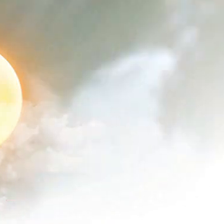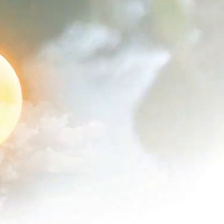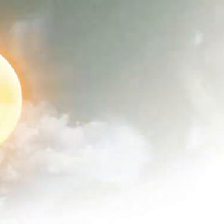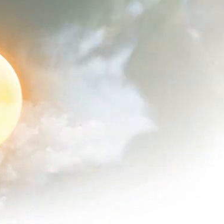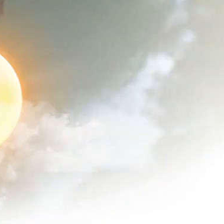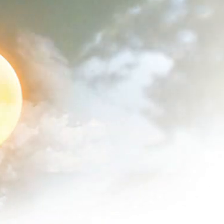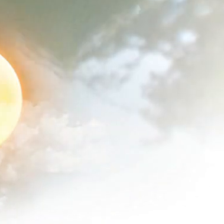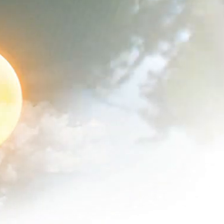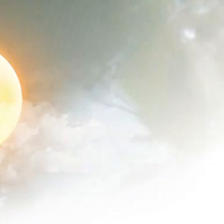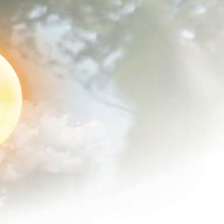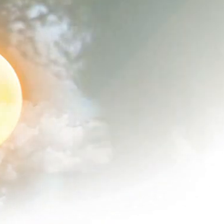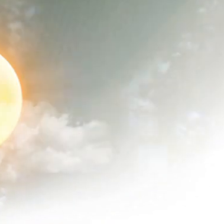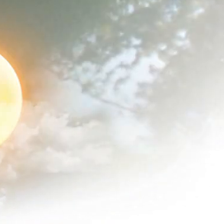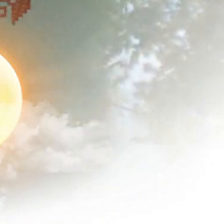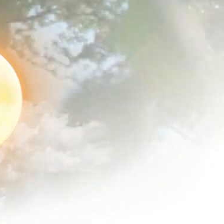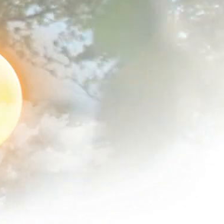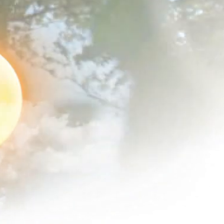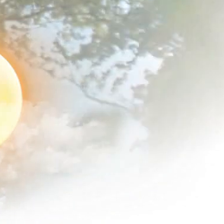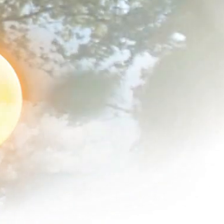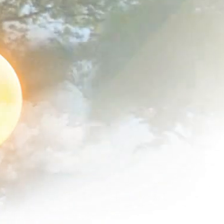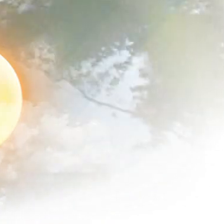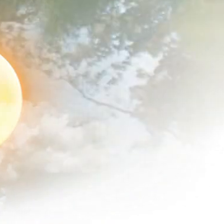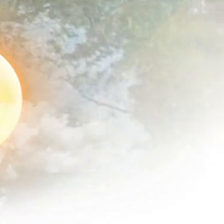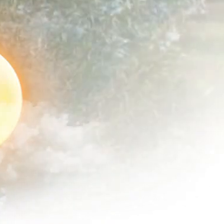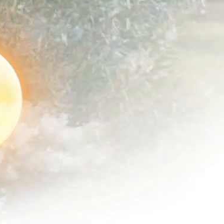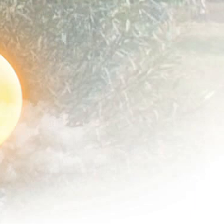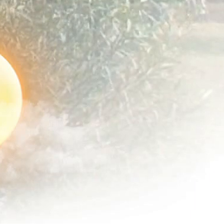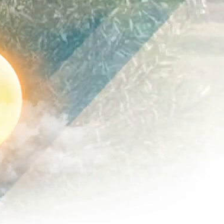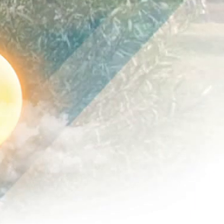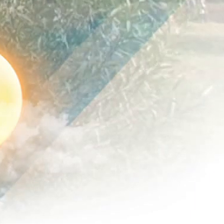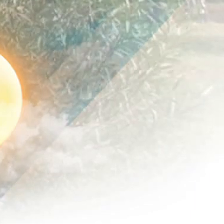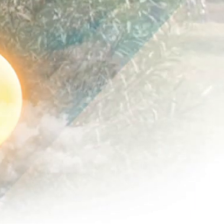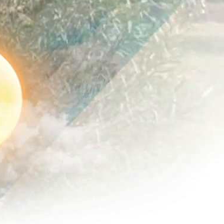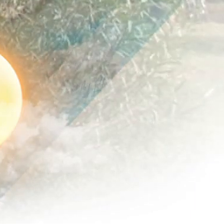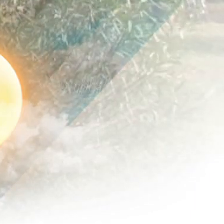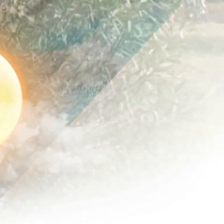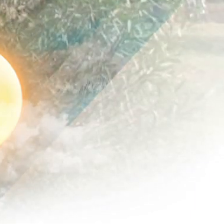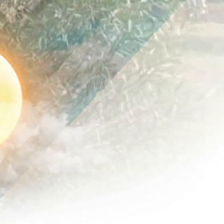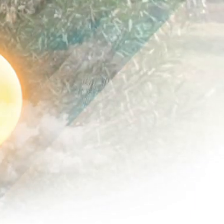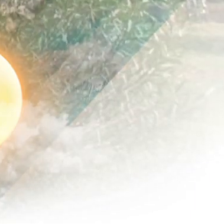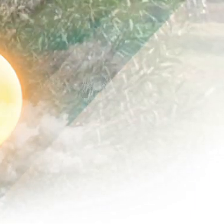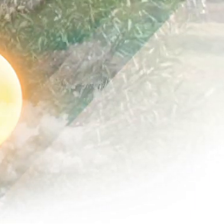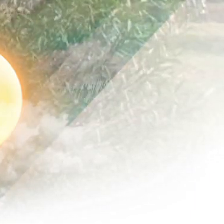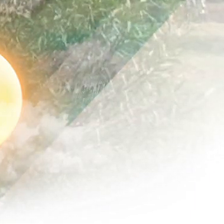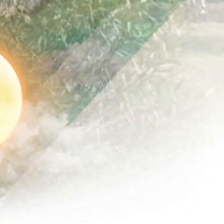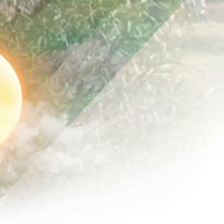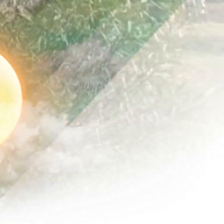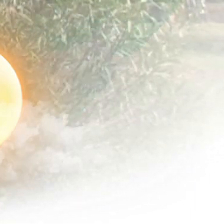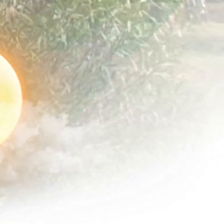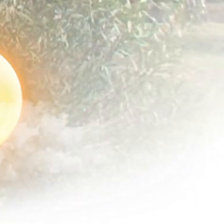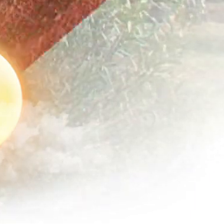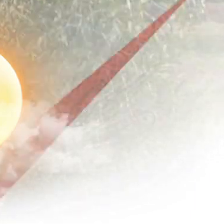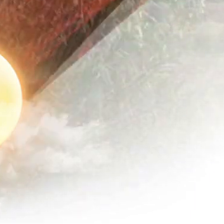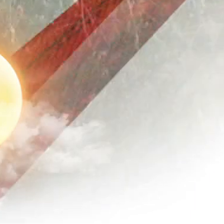Бераставіцы, Ваўкавыску і Зэльве каля 5 градусаў цяпла раніцай, да плюс 10 днём і да плюс